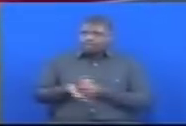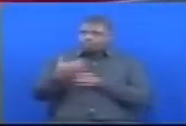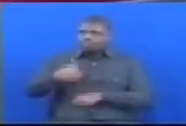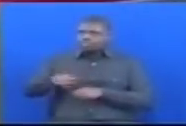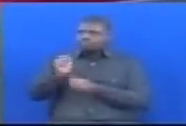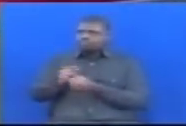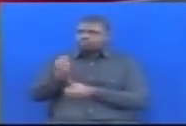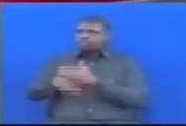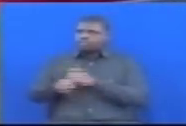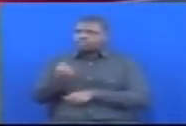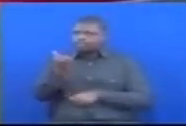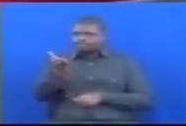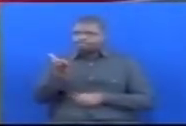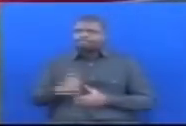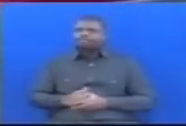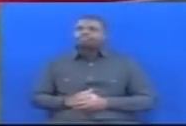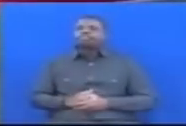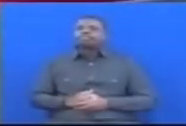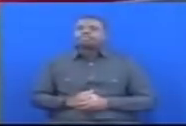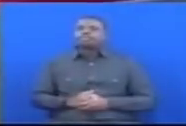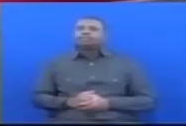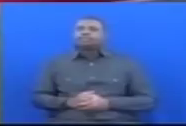mambo ya ndani, Mheshimiwa Spika,